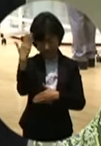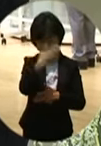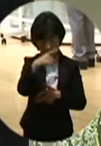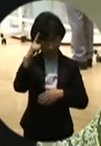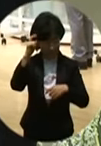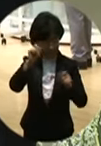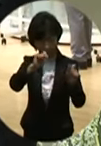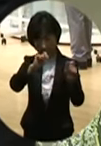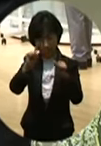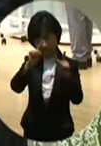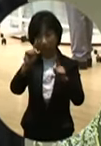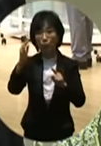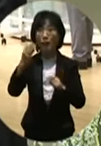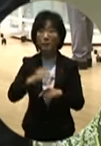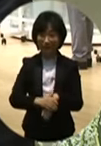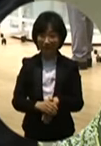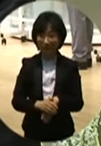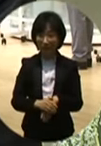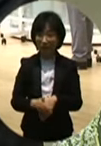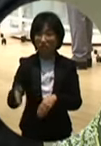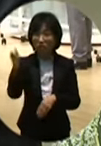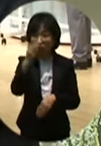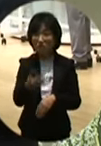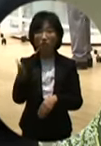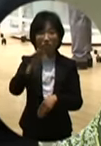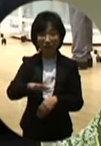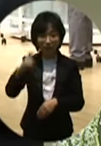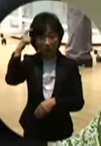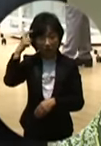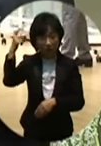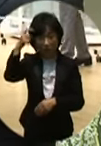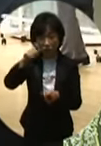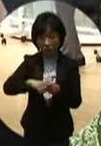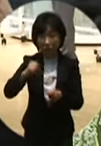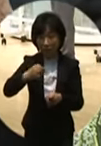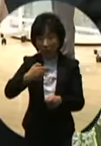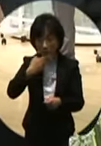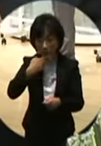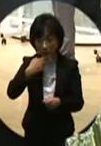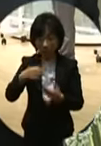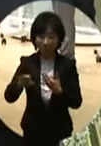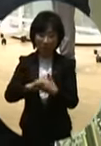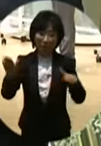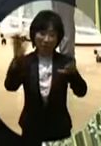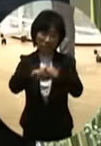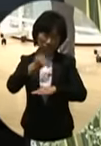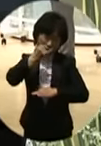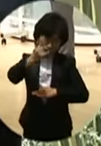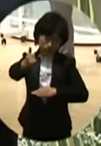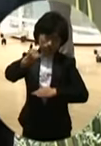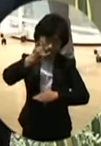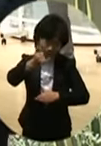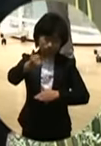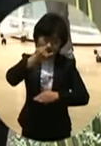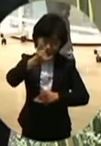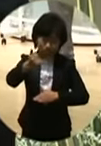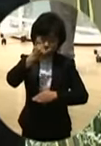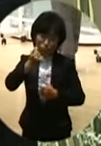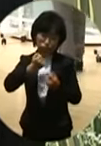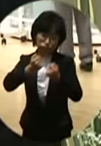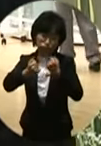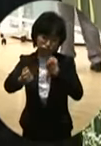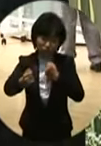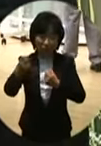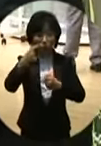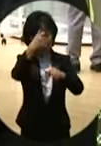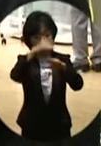clear. 여러분 영적인 이 발견을 못하면 밤새도록 잤는데 예배하면 또 졸려. But then if you do not discover the spiritual mystery, even if you slept